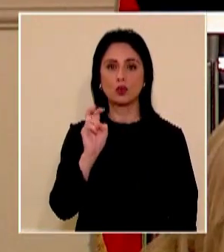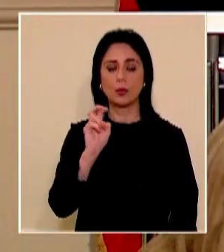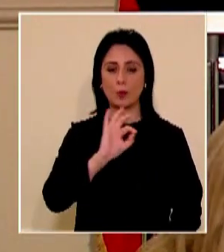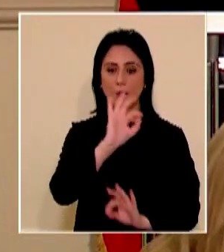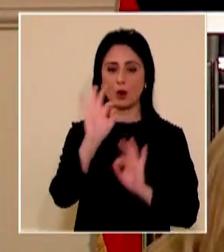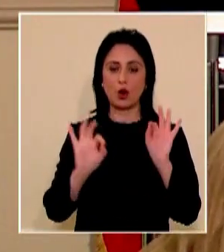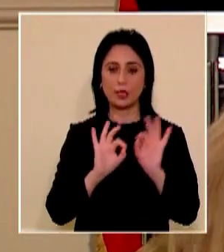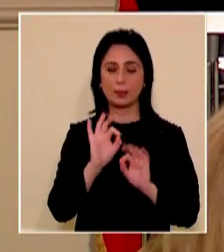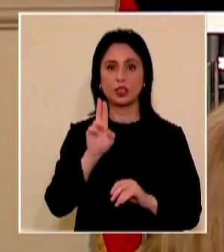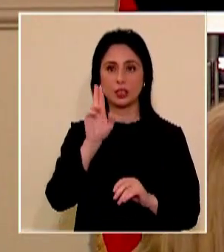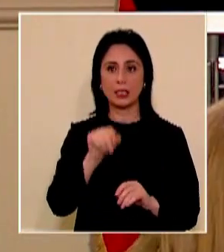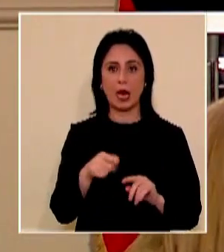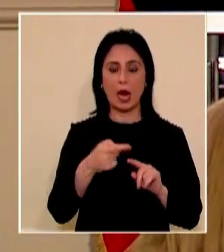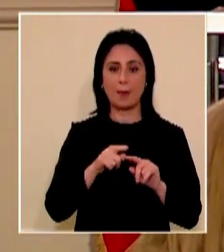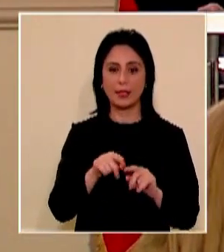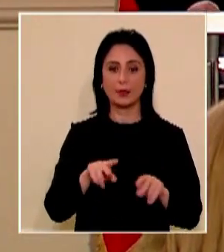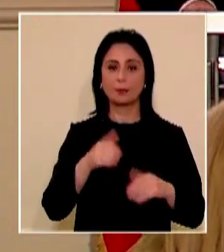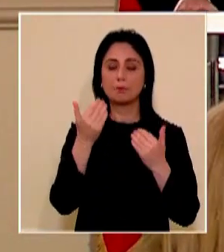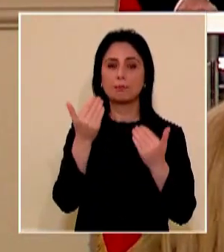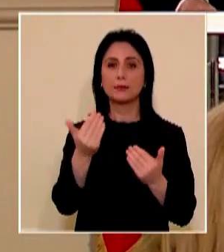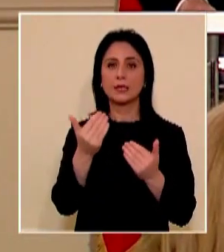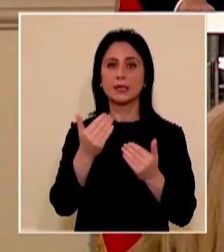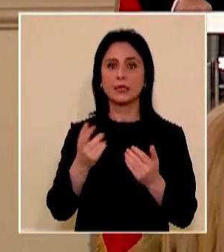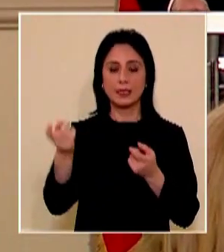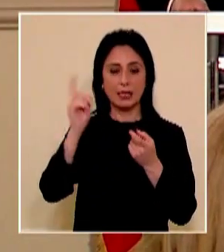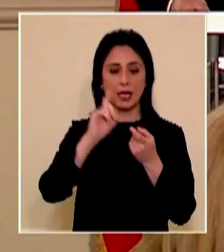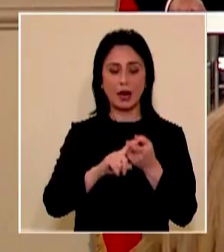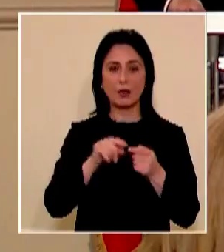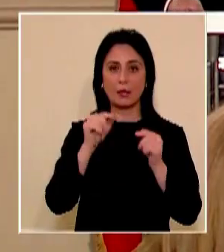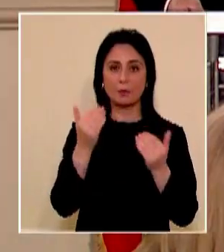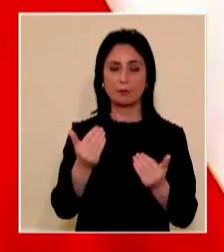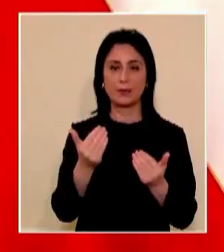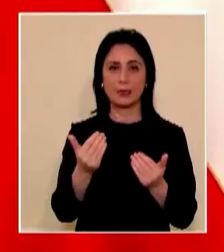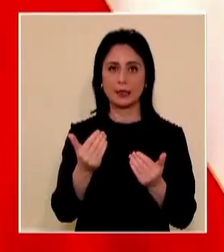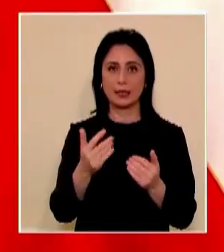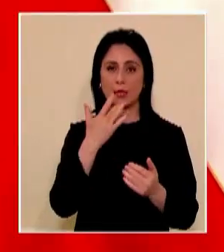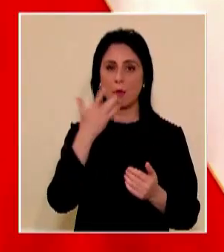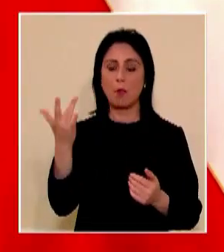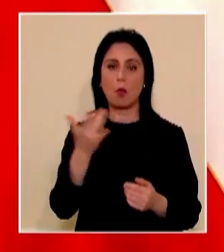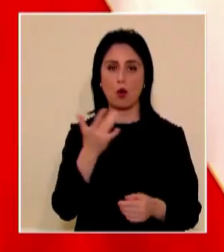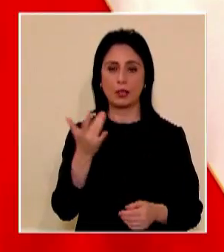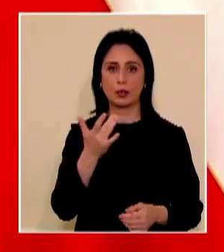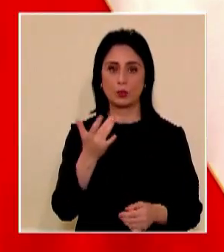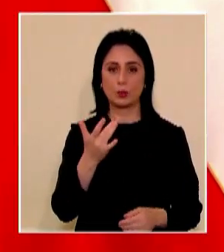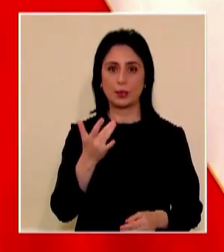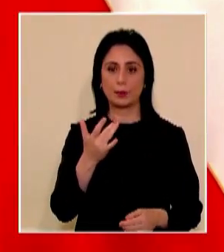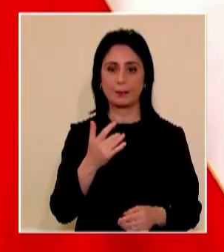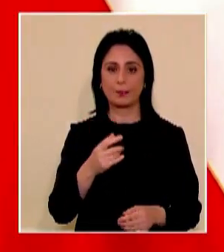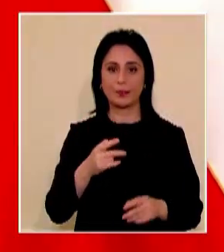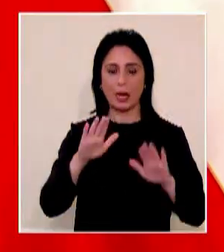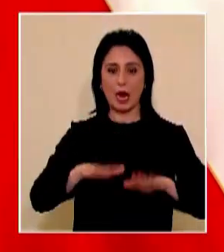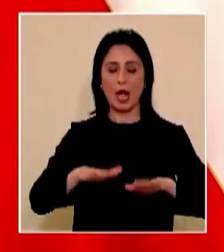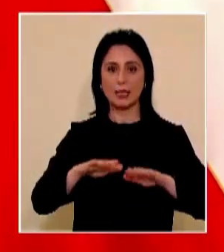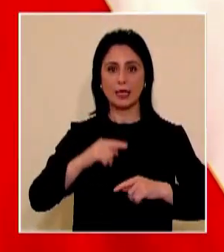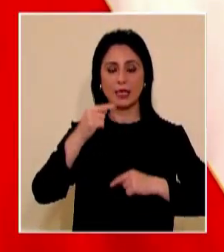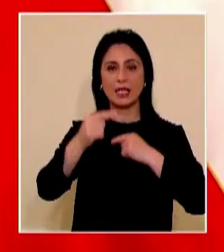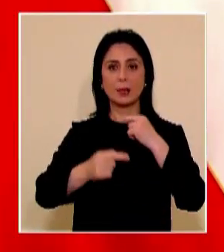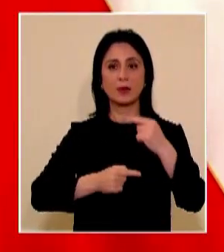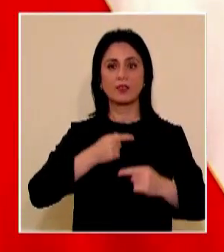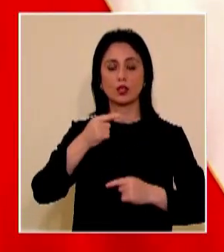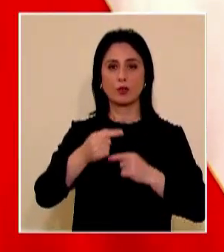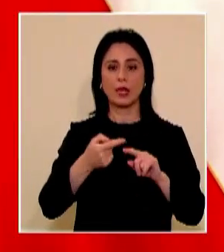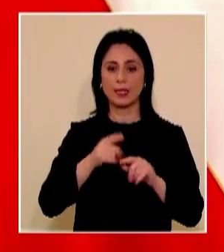Morze Czarne i Morze Czarnego, i aby jej wpływy i polityczne i